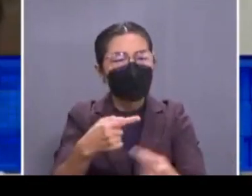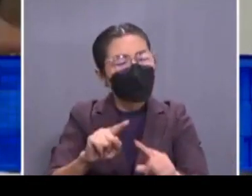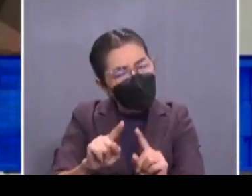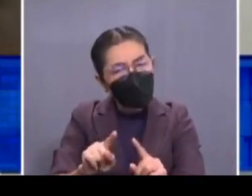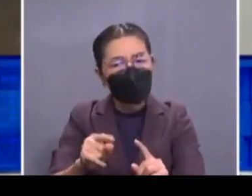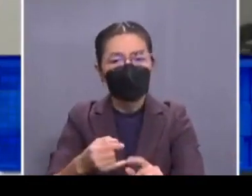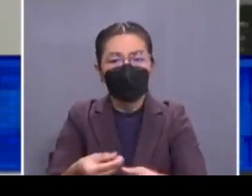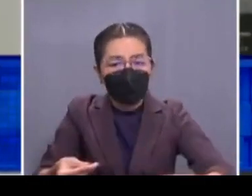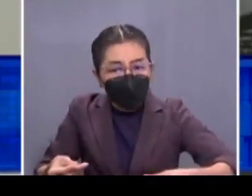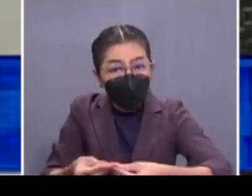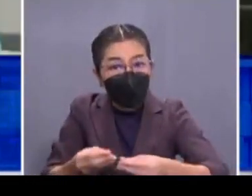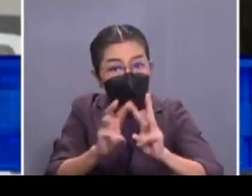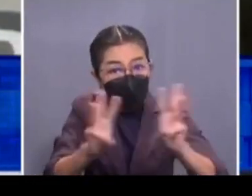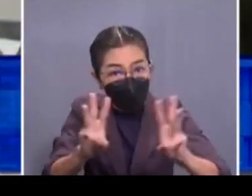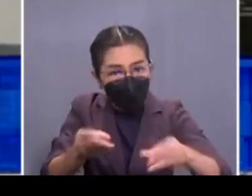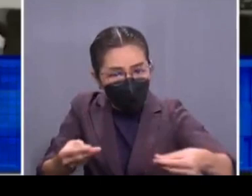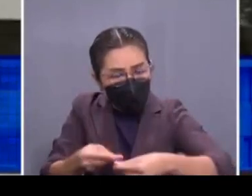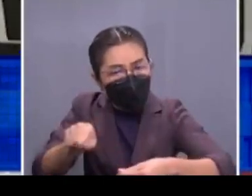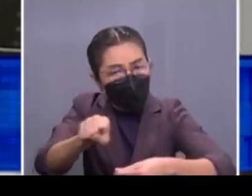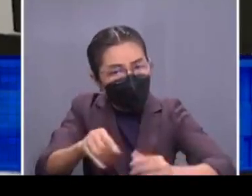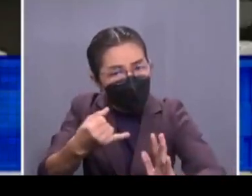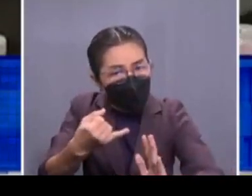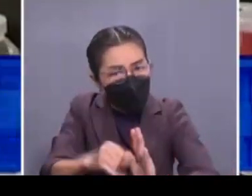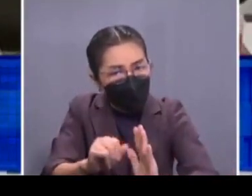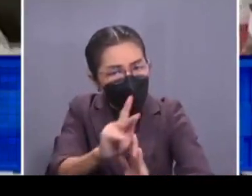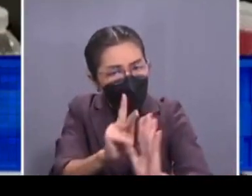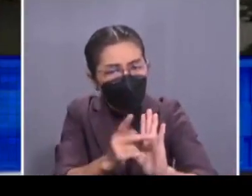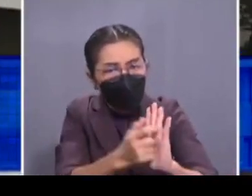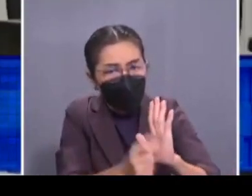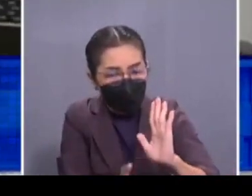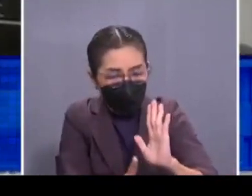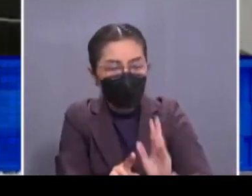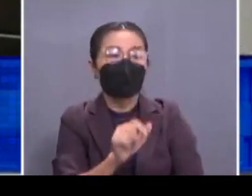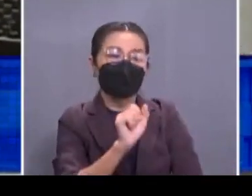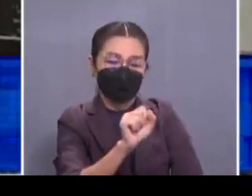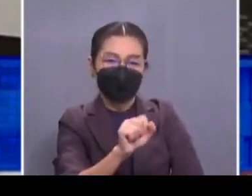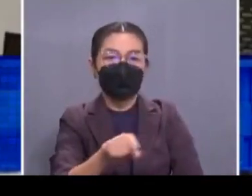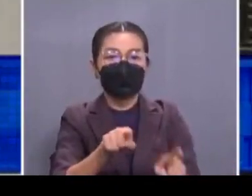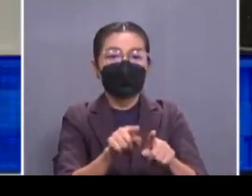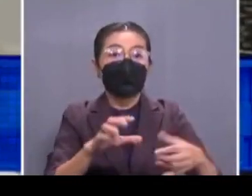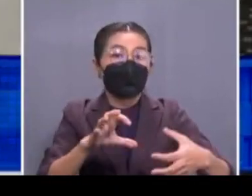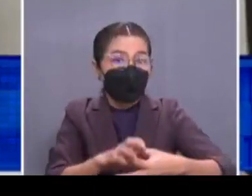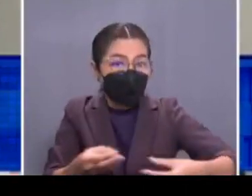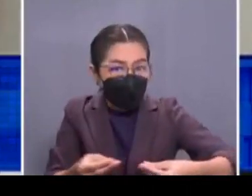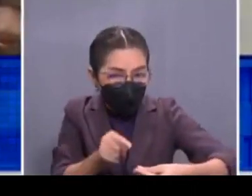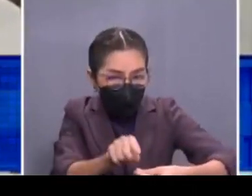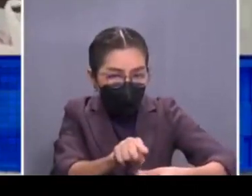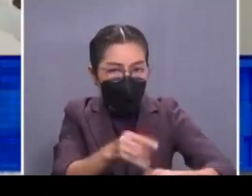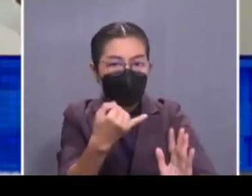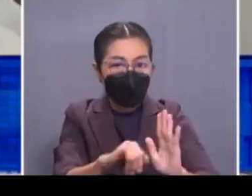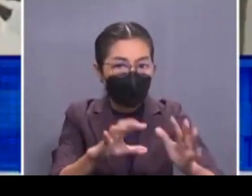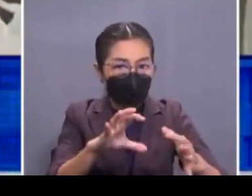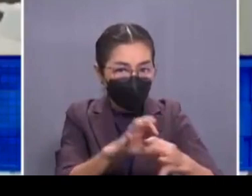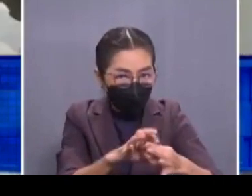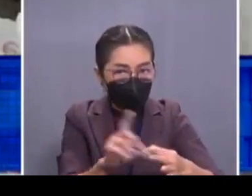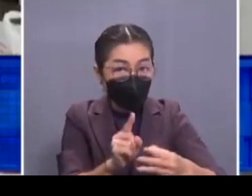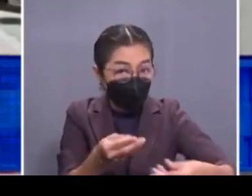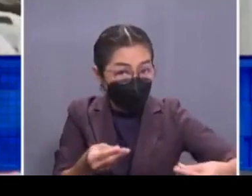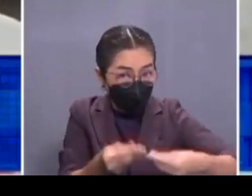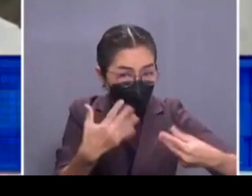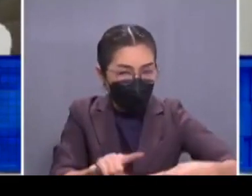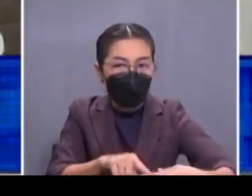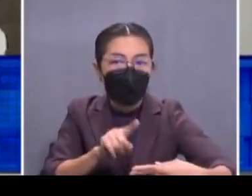ยังไงคะคือนอกจากนั้นแล้วเนี่ยทางการขนาดเนี่ยมันเป็นความผิดมูลฐานการฟอกเงินด้วยเพราะฉะนั้นเดี๋ยวต่อจากนี้